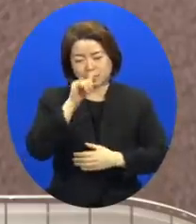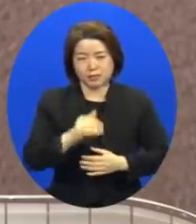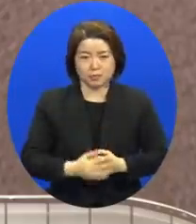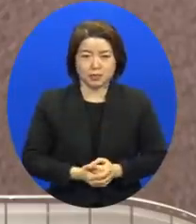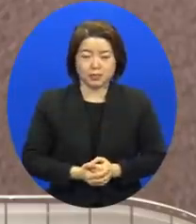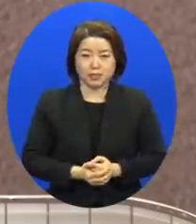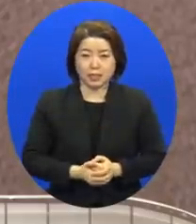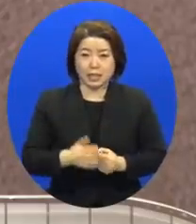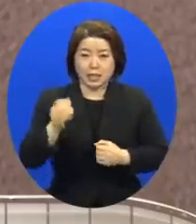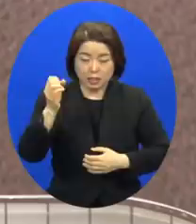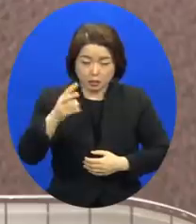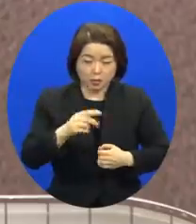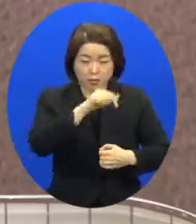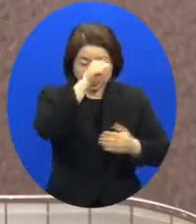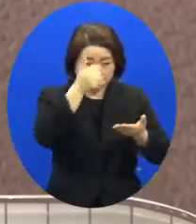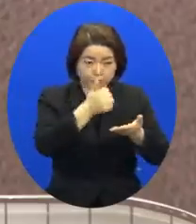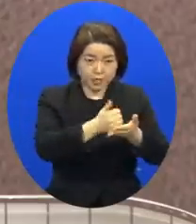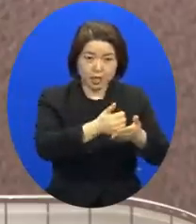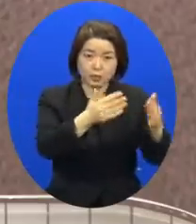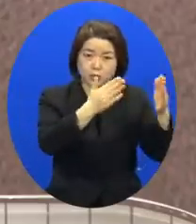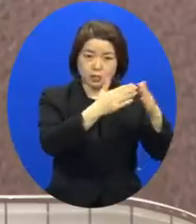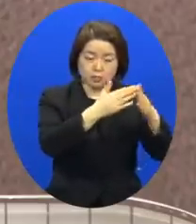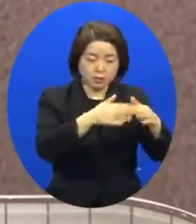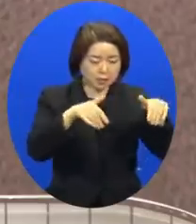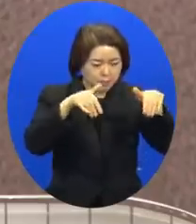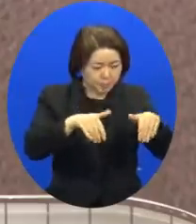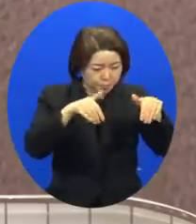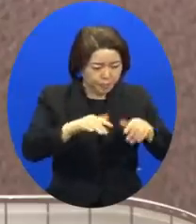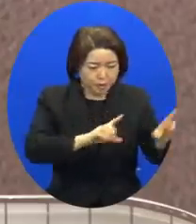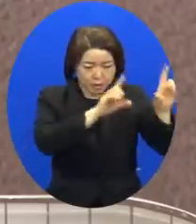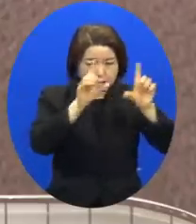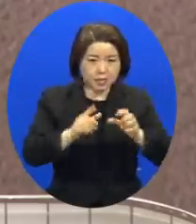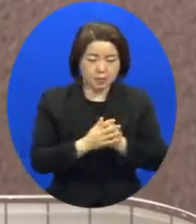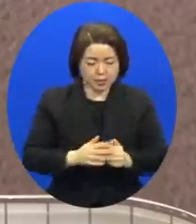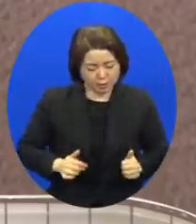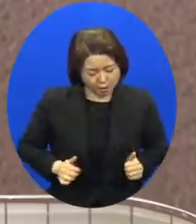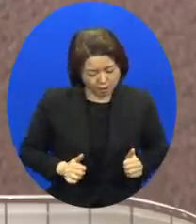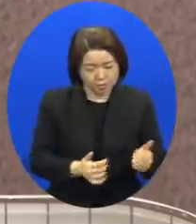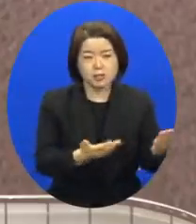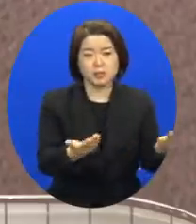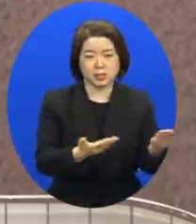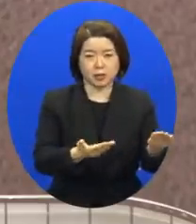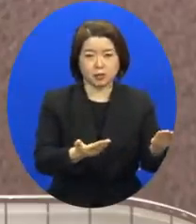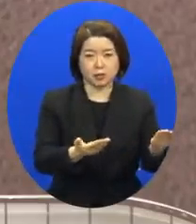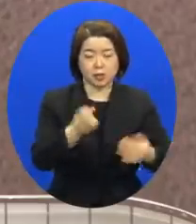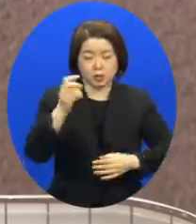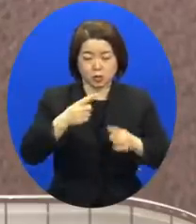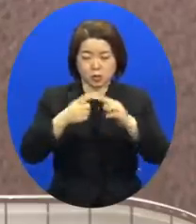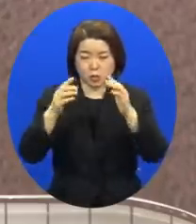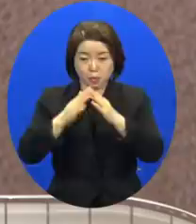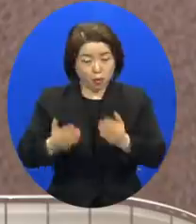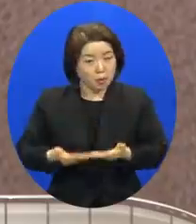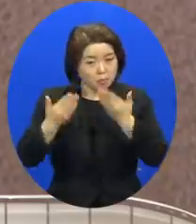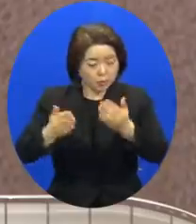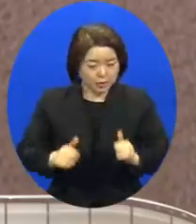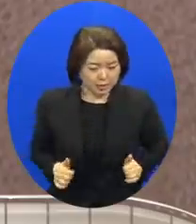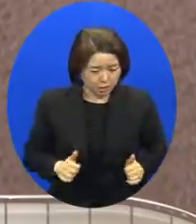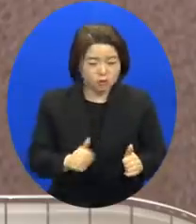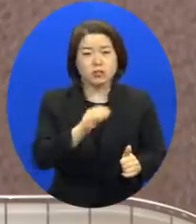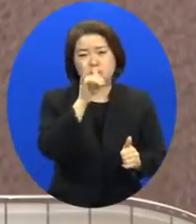그러고는 그 장르는 집에서 머슴으로 살면서 열심히 3 성실히 일하고 교회 봉사 열심히 했습니다